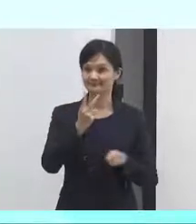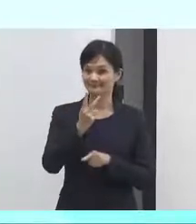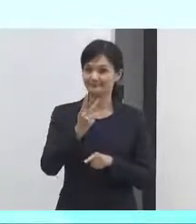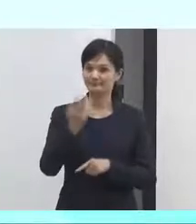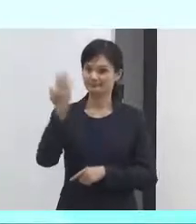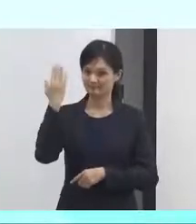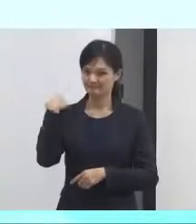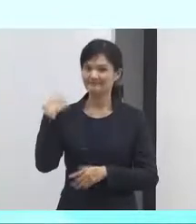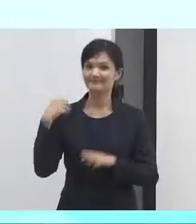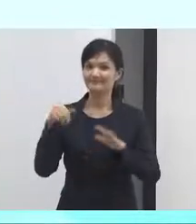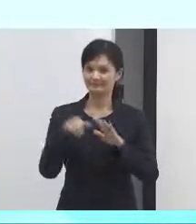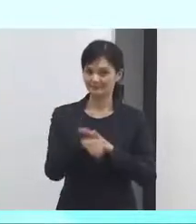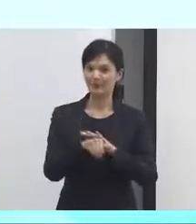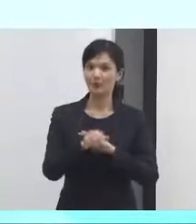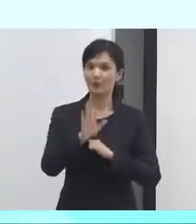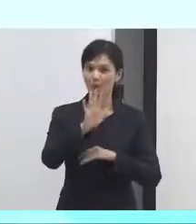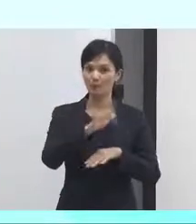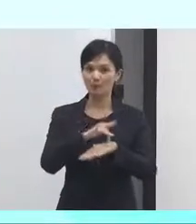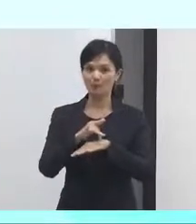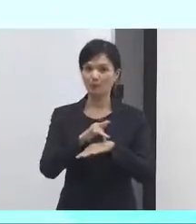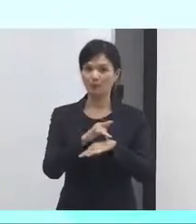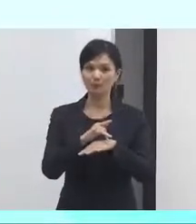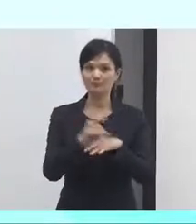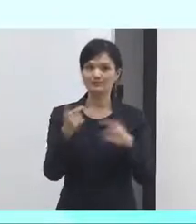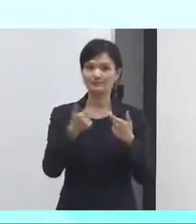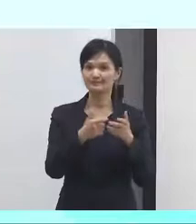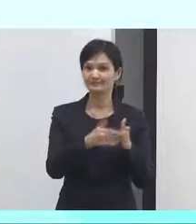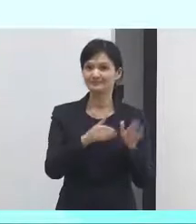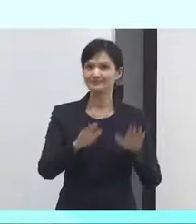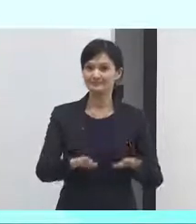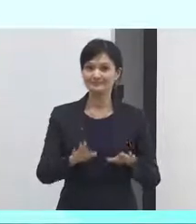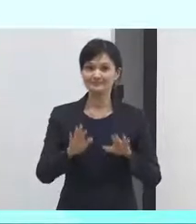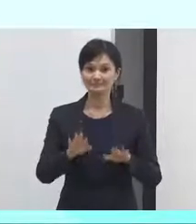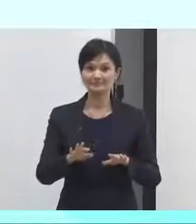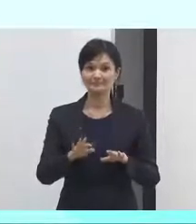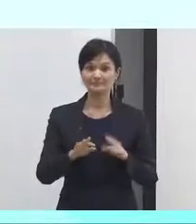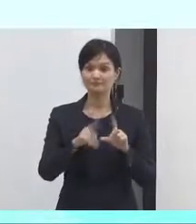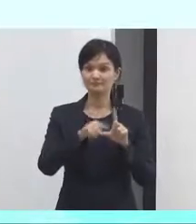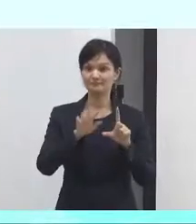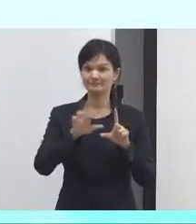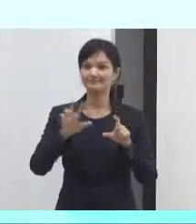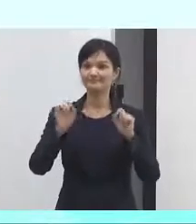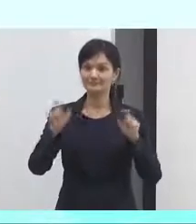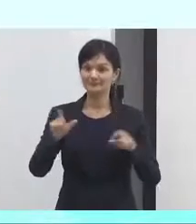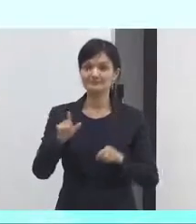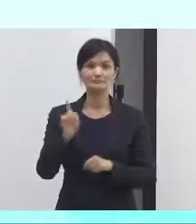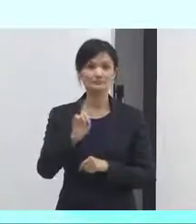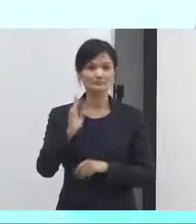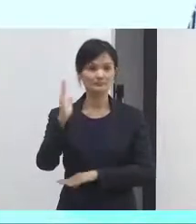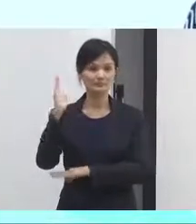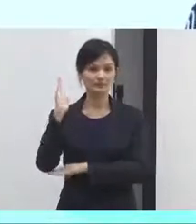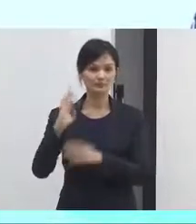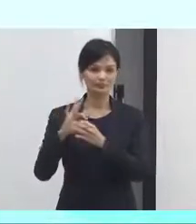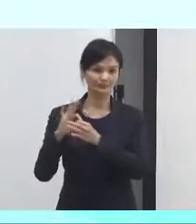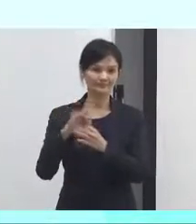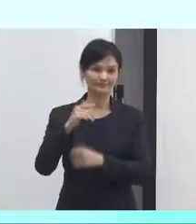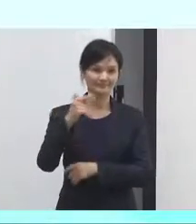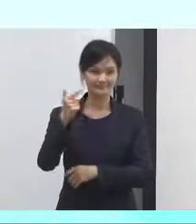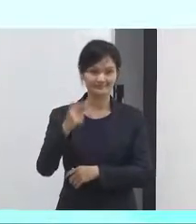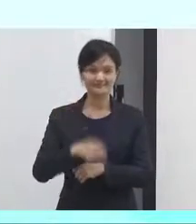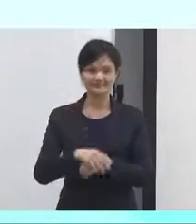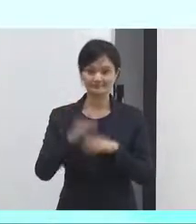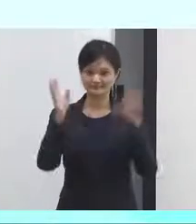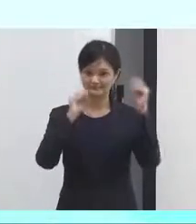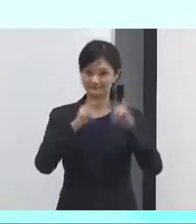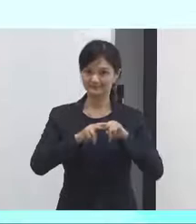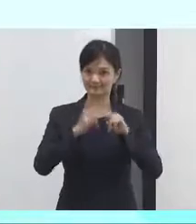候基本上就一直有在参与这方面，但他们两个在角色上面稍微有一点不一样，他们都跟政府有非常密切的关注在开放资料这